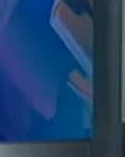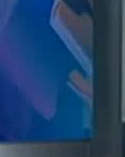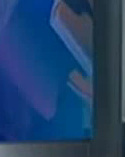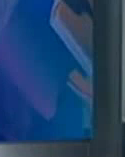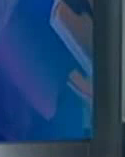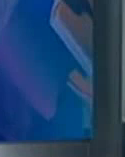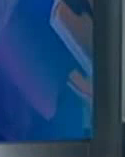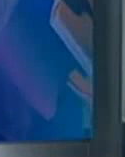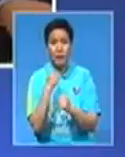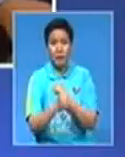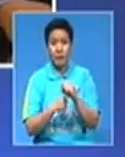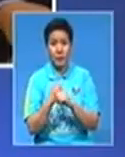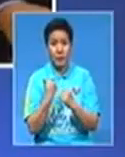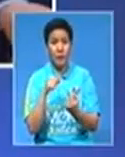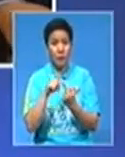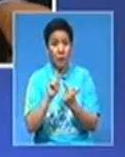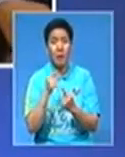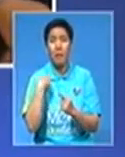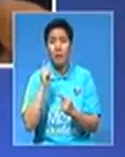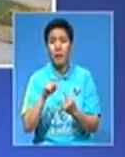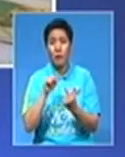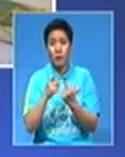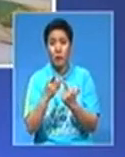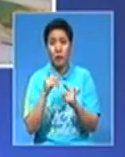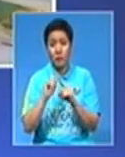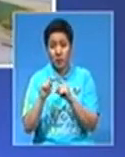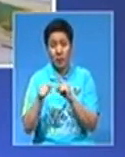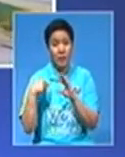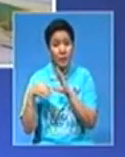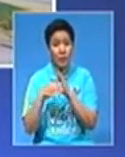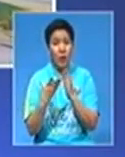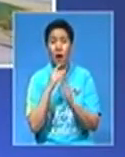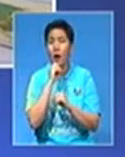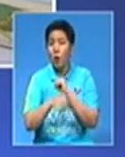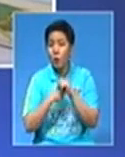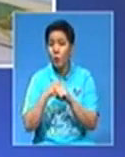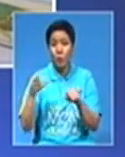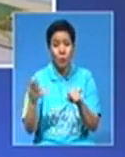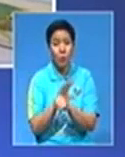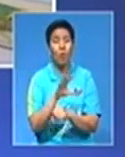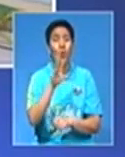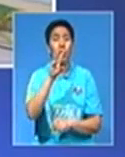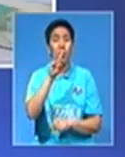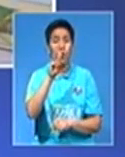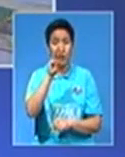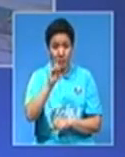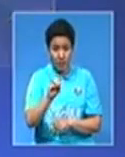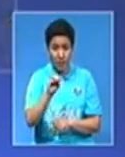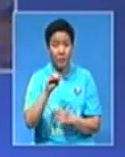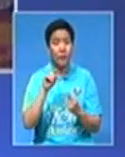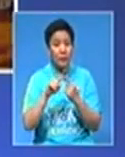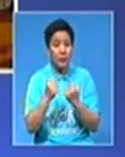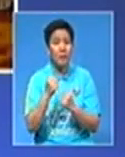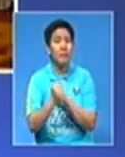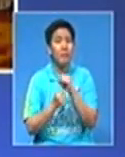ำคัญก็คือปีนี้เป็นปีมหามงคลที่พระองค์เจริญพระชนมายุครบ5รอบ60พรรษาและที่ผ่านมาเ